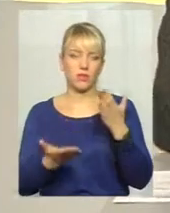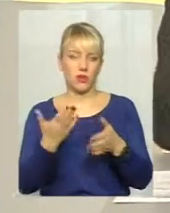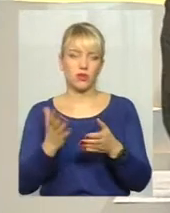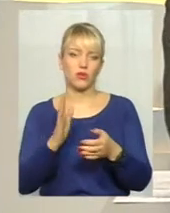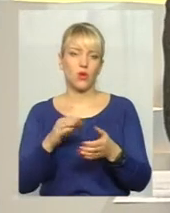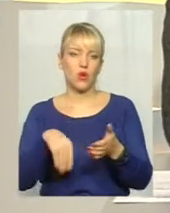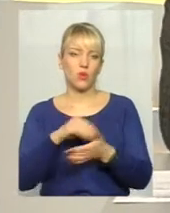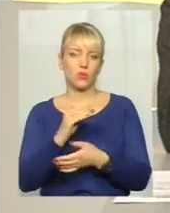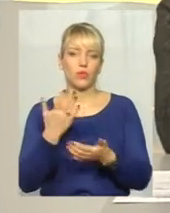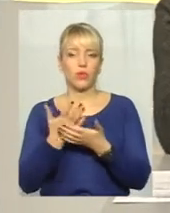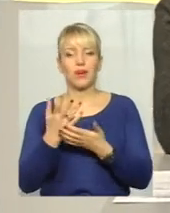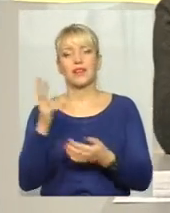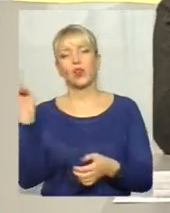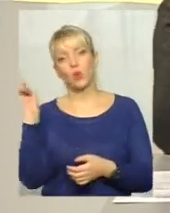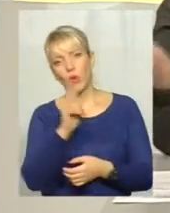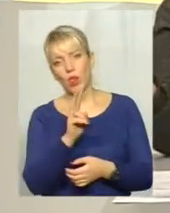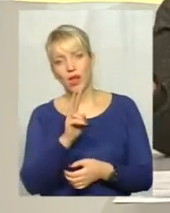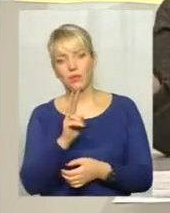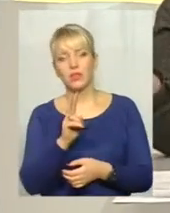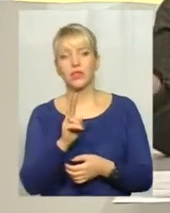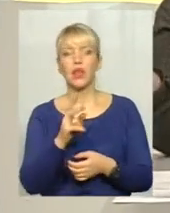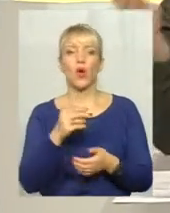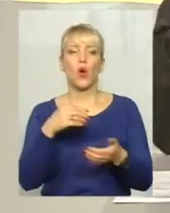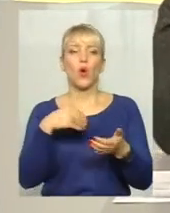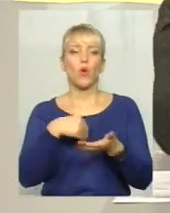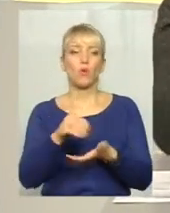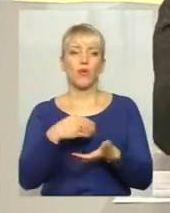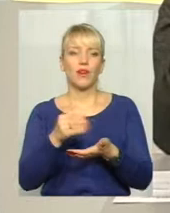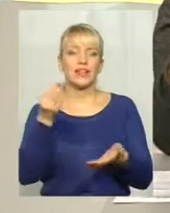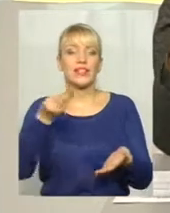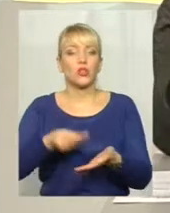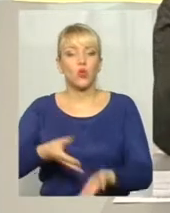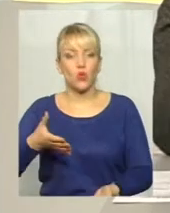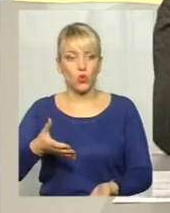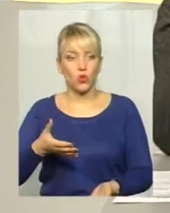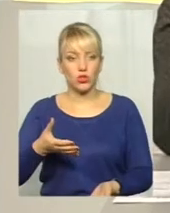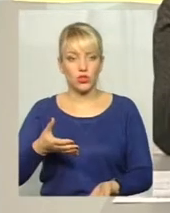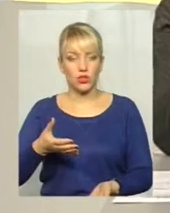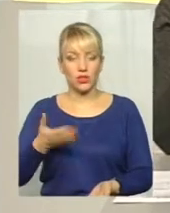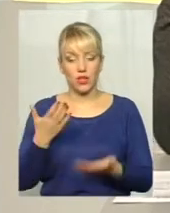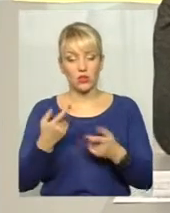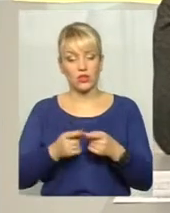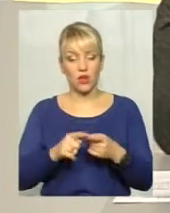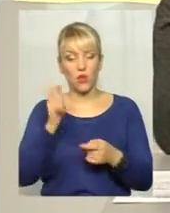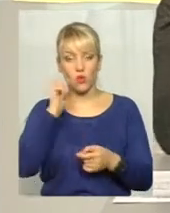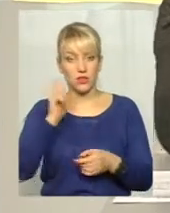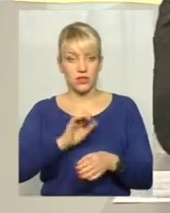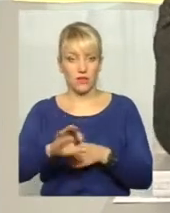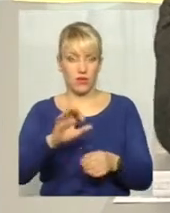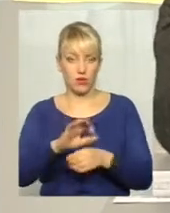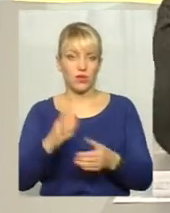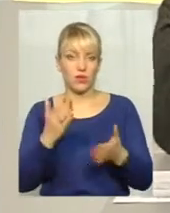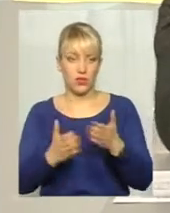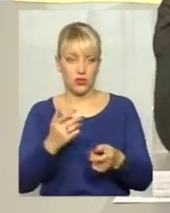умовно кажучи, тролейбуси, купувати дорожчі продукти, ніж пропонує, якщо це український виробник. Якщо це ну, є